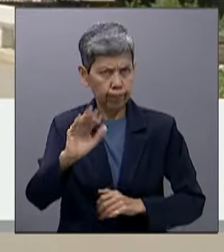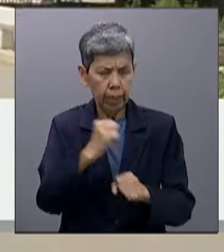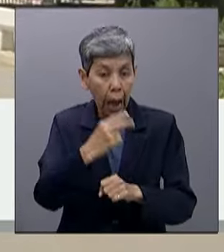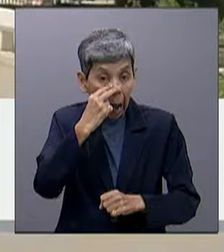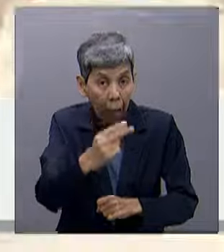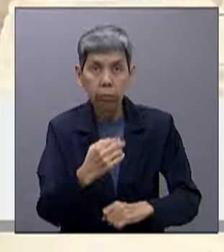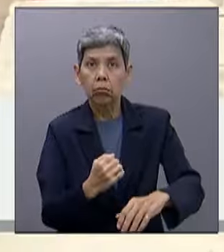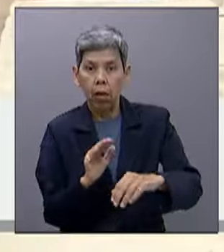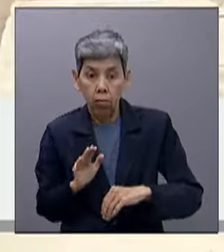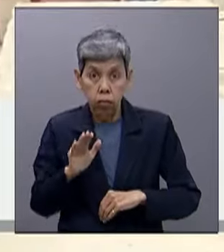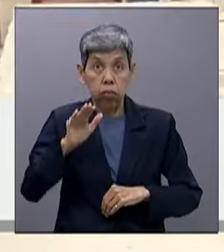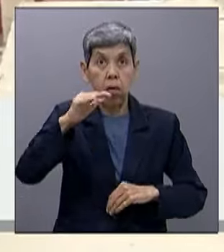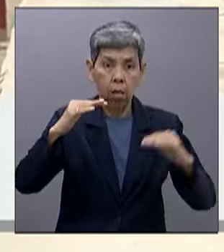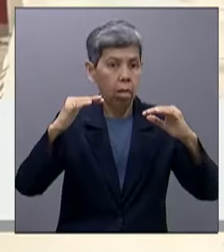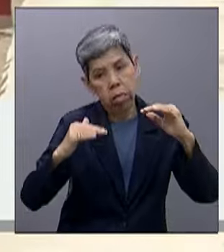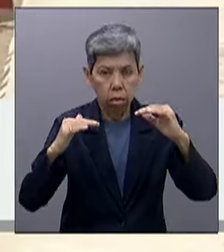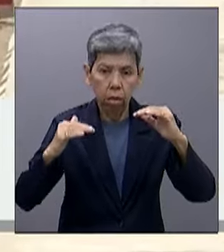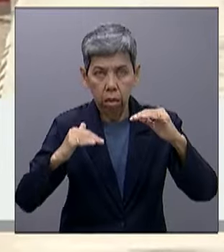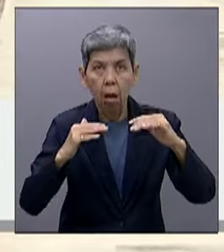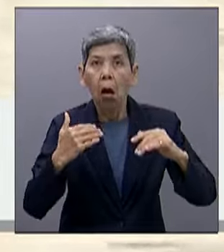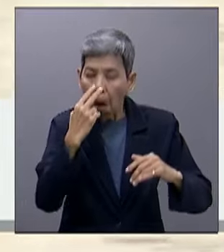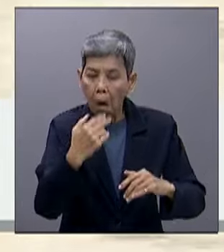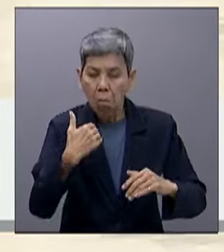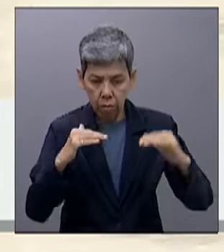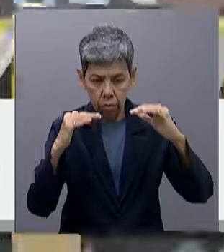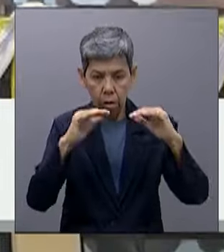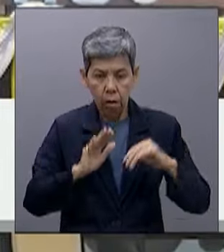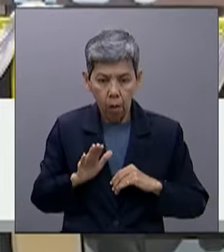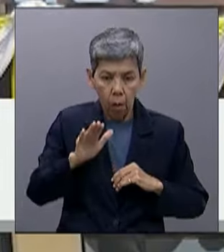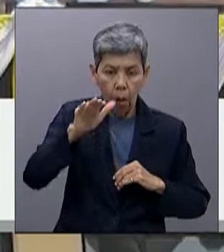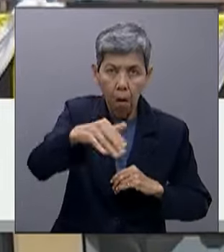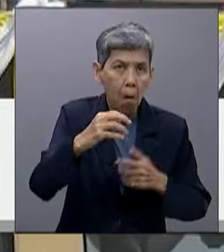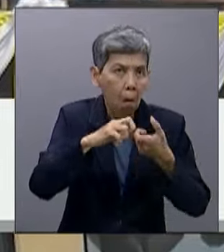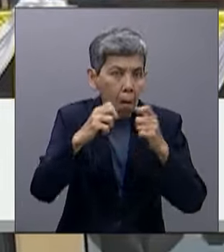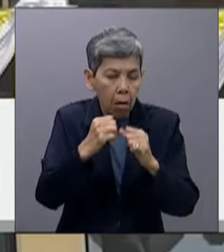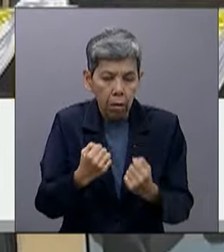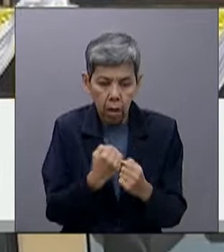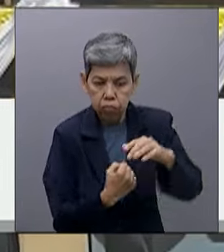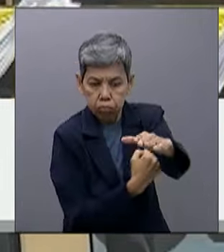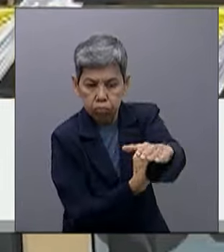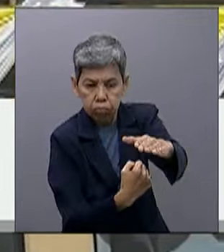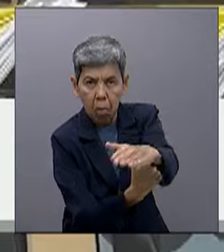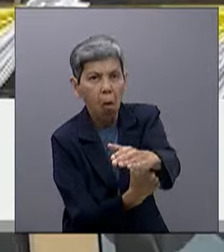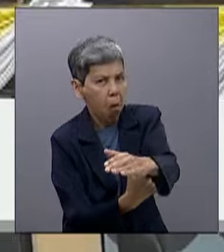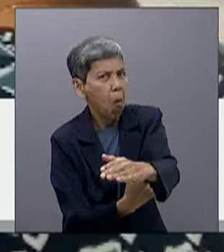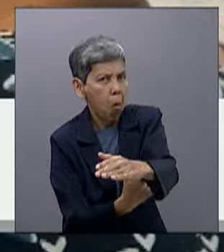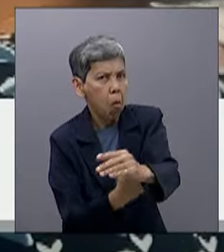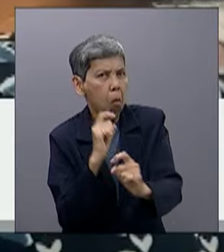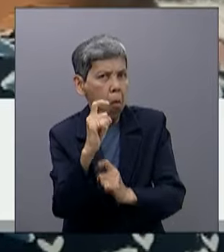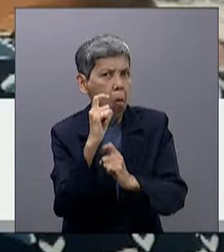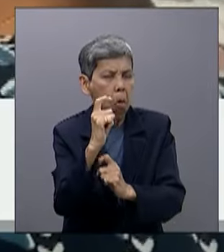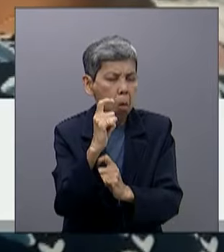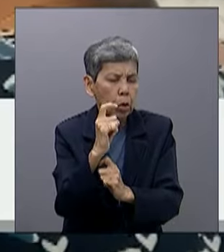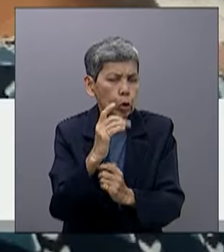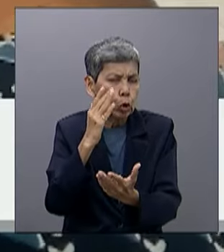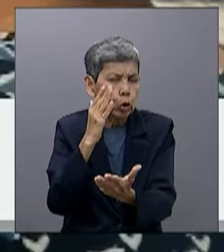พบสะพานทรุดตัวแล้วก็บางจุดเชำรุดเสียหายหวัว่าจะกระทบกับโครงสร้างสะพานที่เป็นอันตรายต่อผู้ใช้รถ